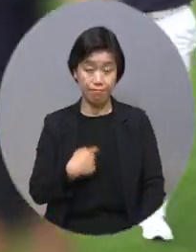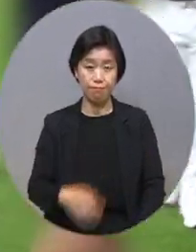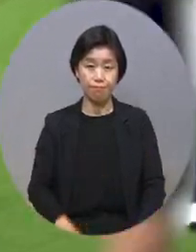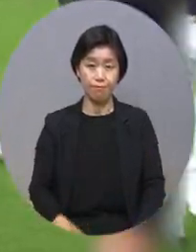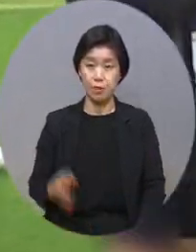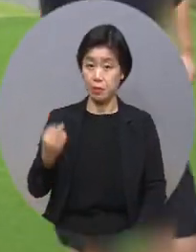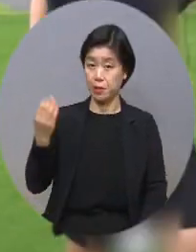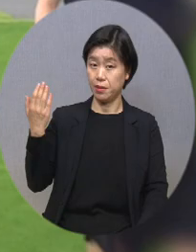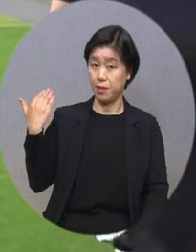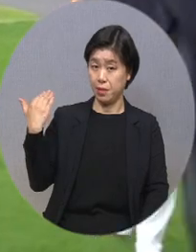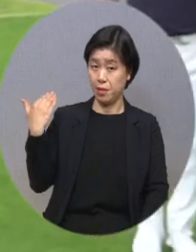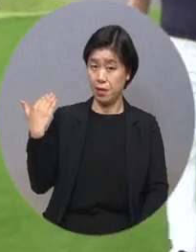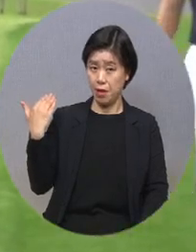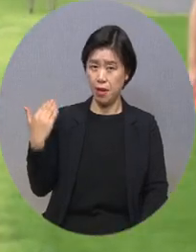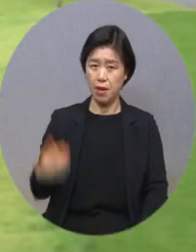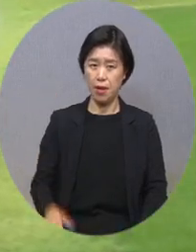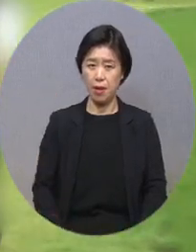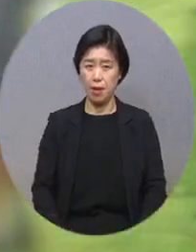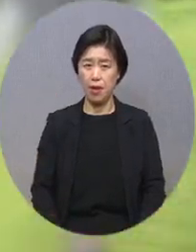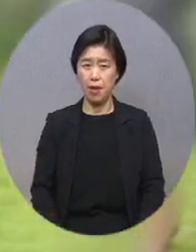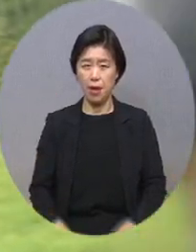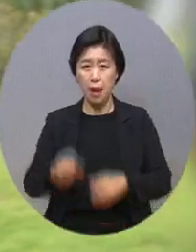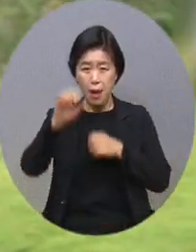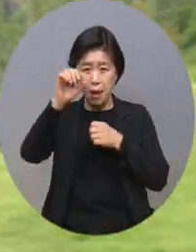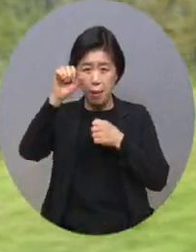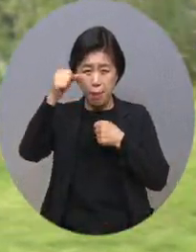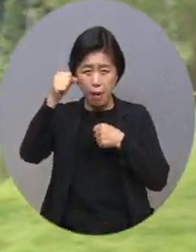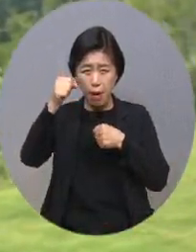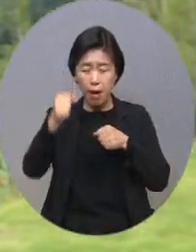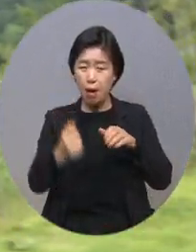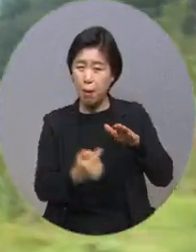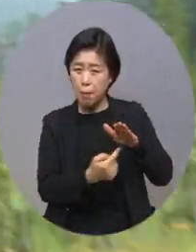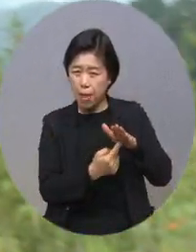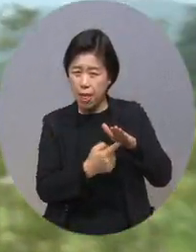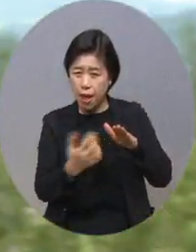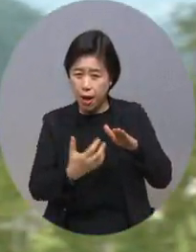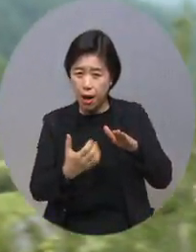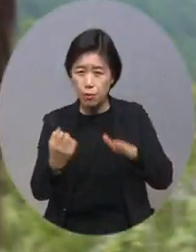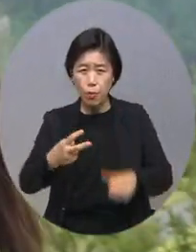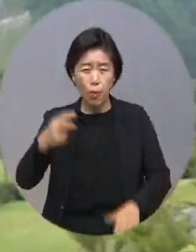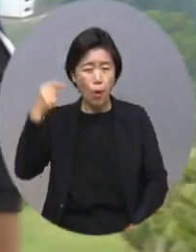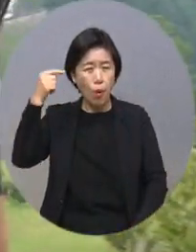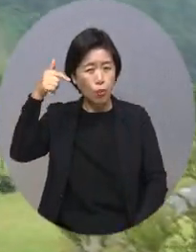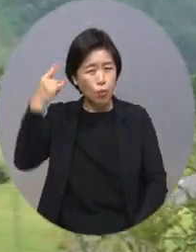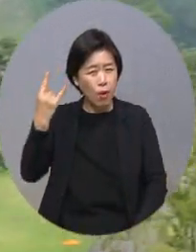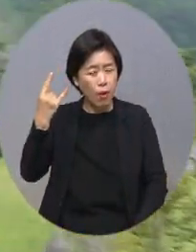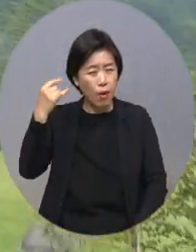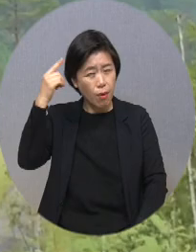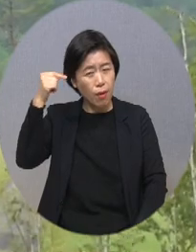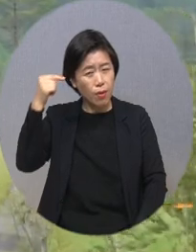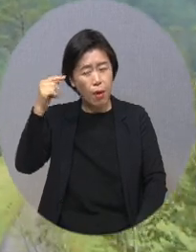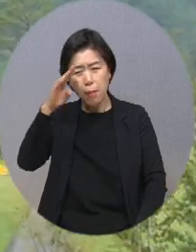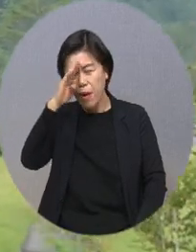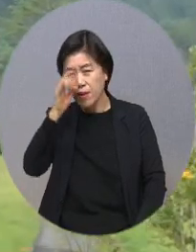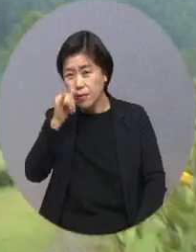얼마 전에 뇌수막염으로 아파가지고 태어난 지 얼마 안 돼서 한 달 만에 채를 잡는 거예요.